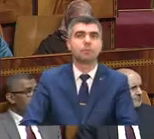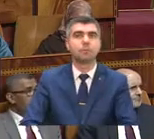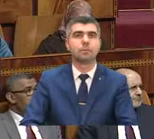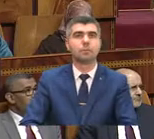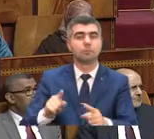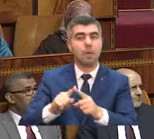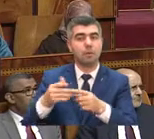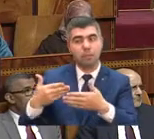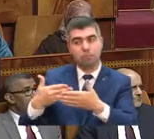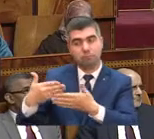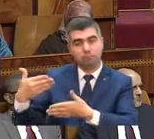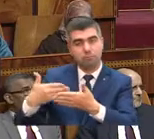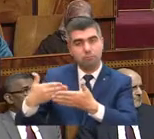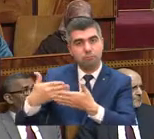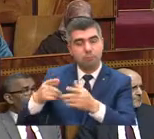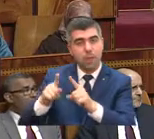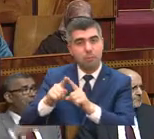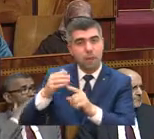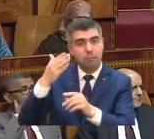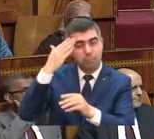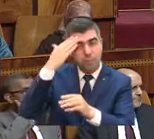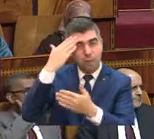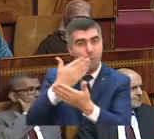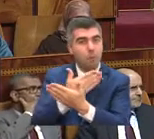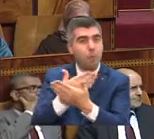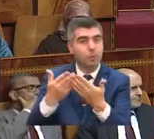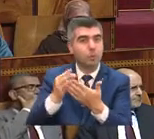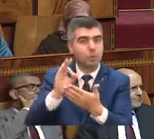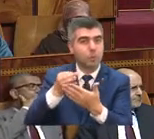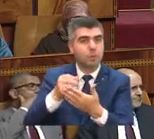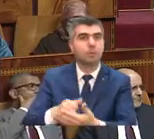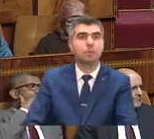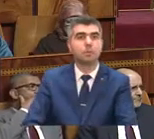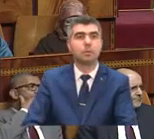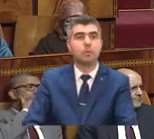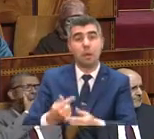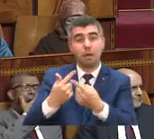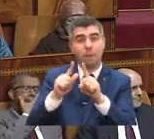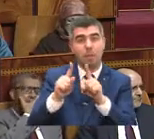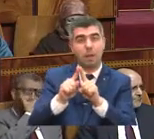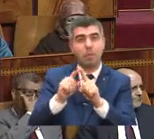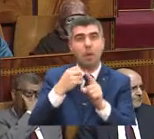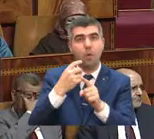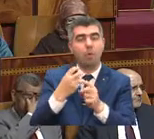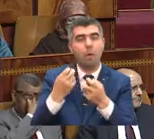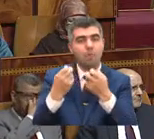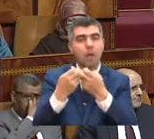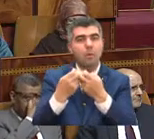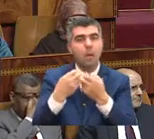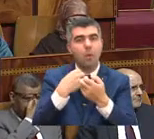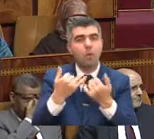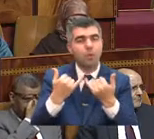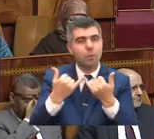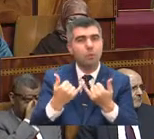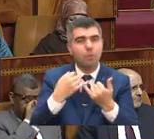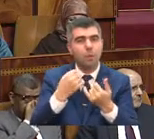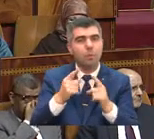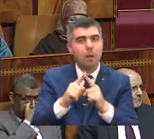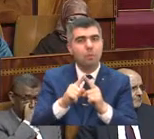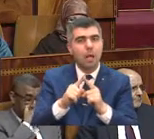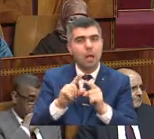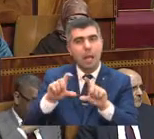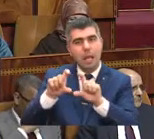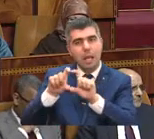بذكاء كبير، ويجب علينا السيد الوزير باش مثلا حنا هنا باش نقترحوا مثلا اعداد بطاقات